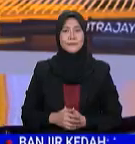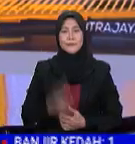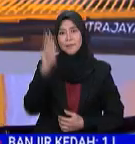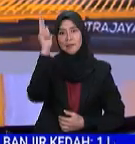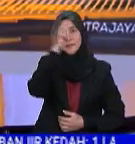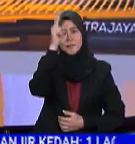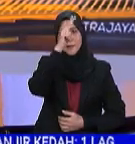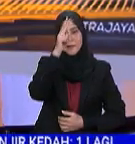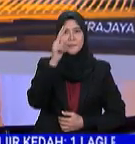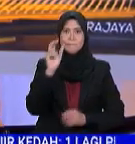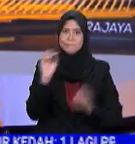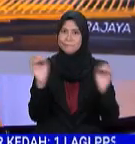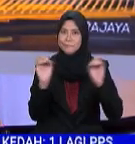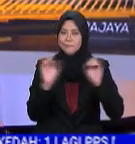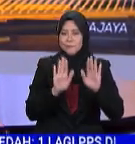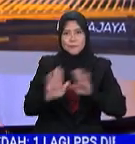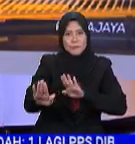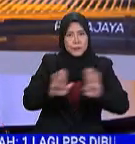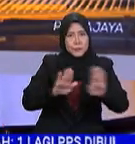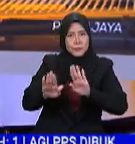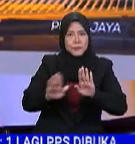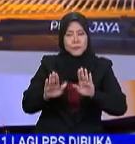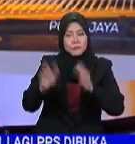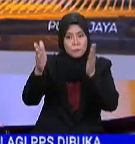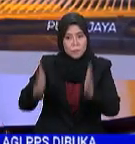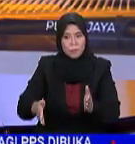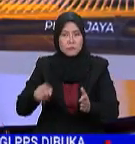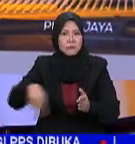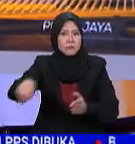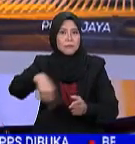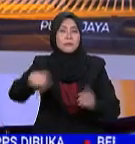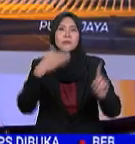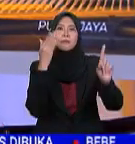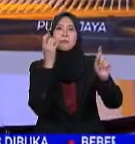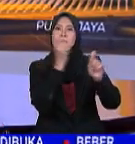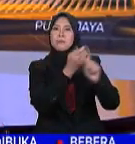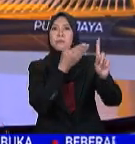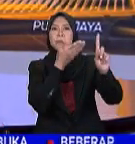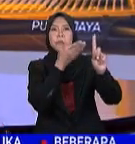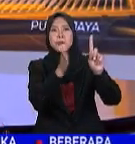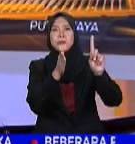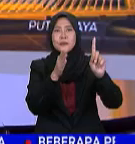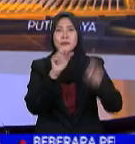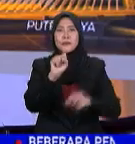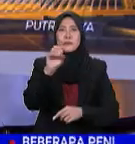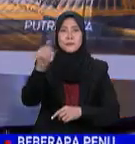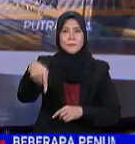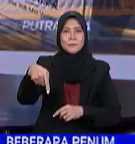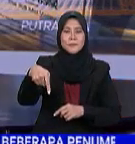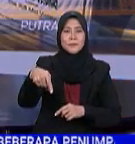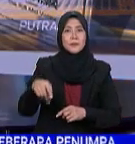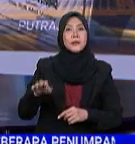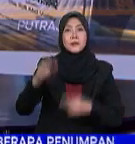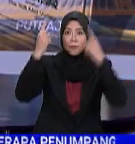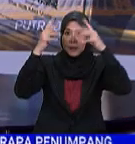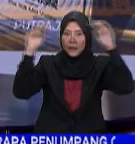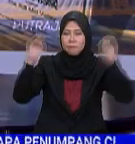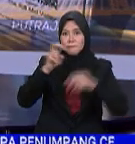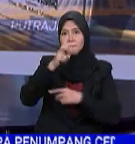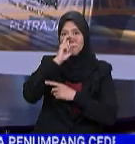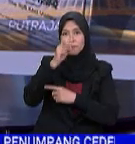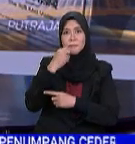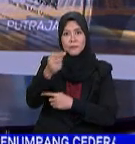Kerajaan tidak akan berkompromi dengan mana-mana pihak yang melanggar ketetapan prosedur operasi standard SOP. Tegas Perdana Menteri